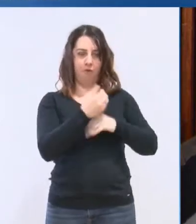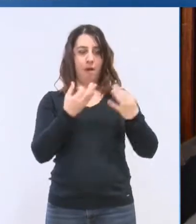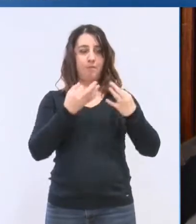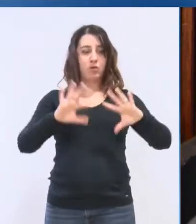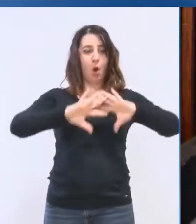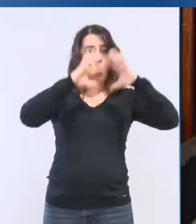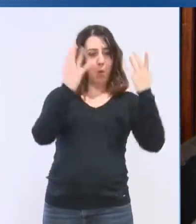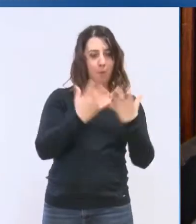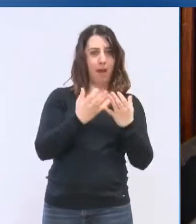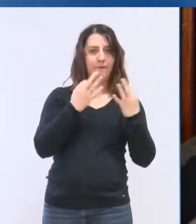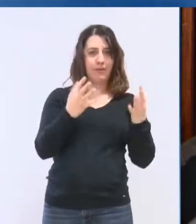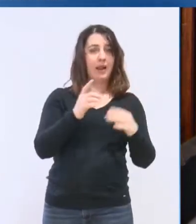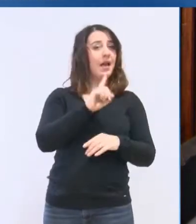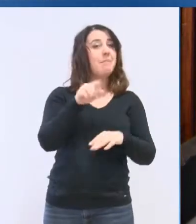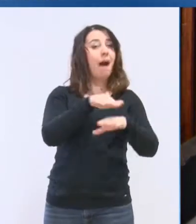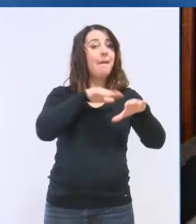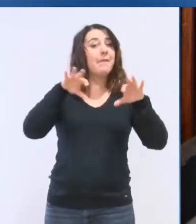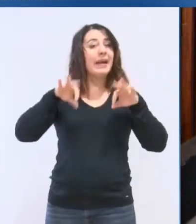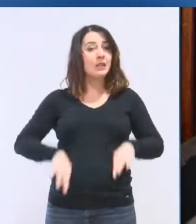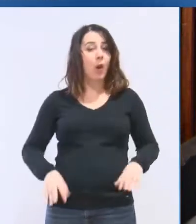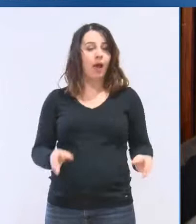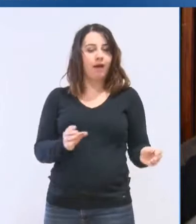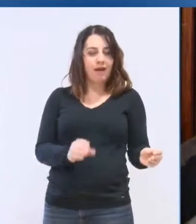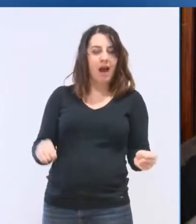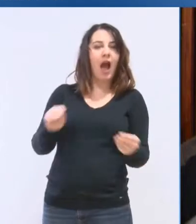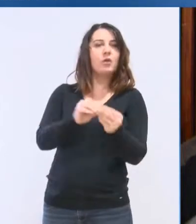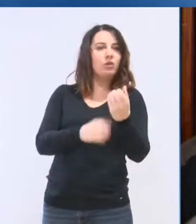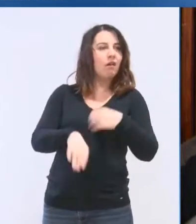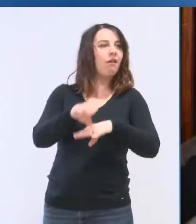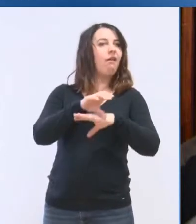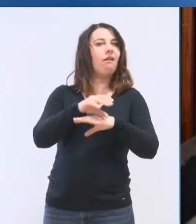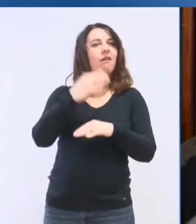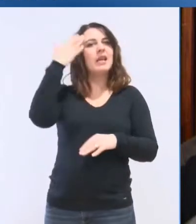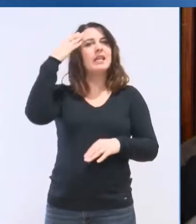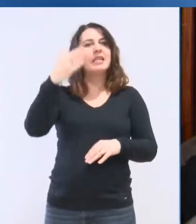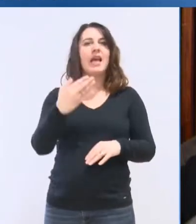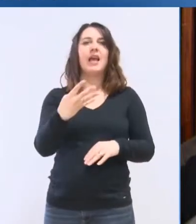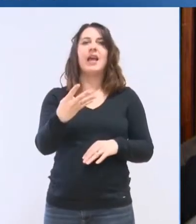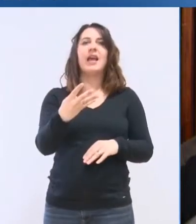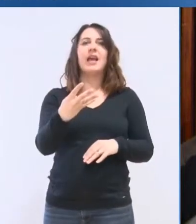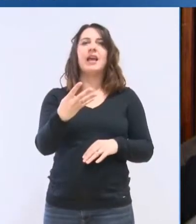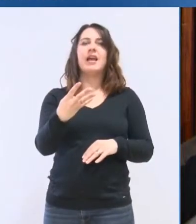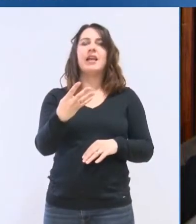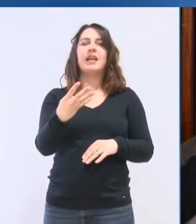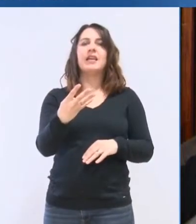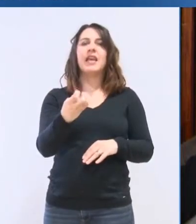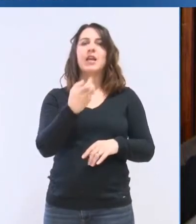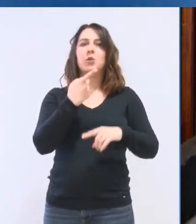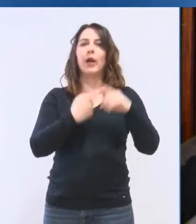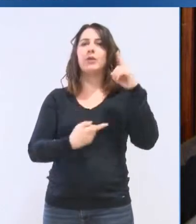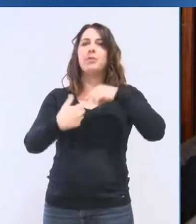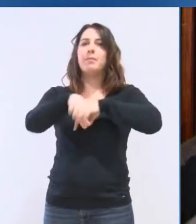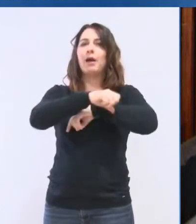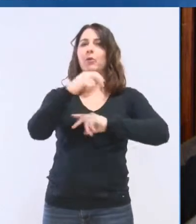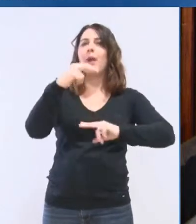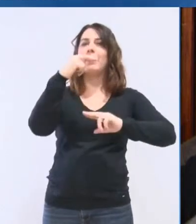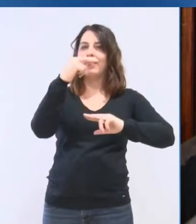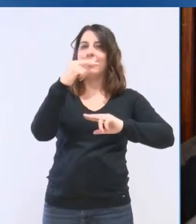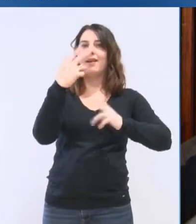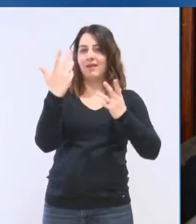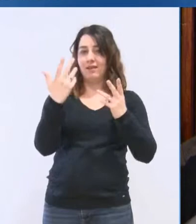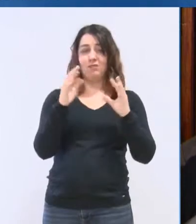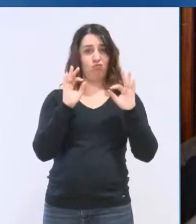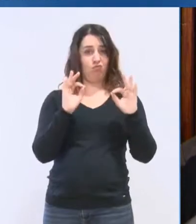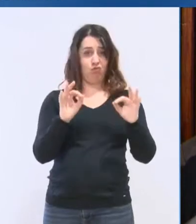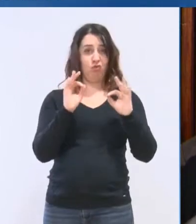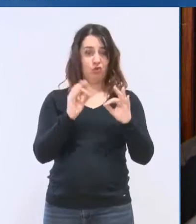et pas seulement des temps périscolaires qui ont été rajoutés, vous savez, avec cette semaine de 4 jours et demi. Et c'est en effet tout à la